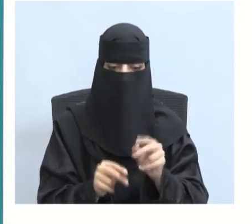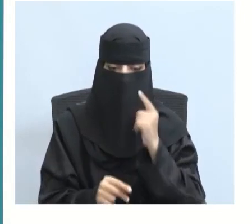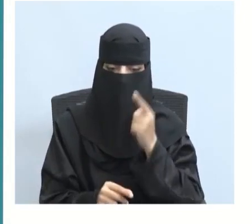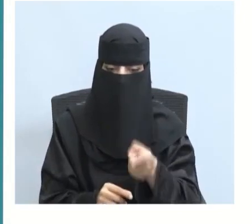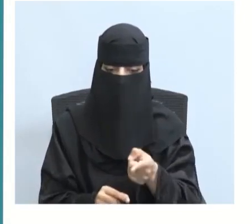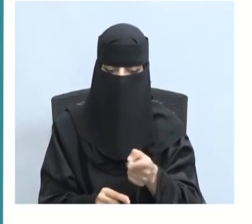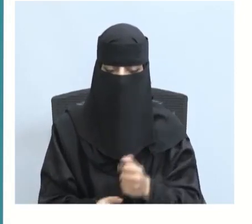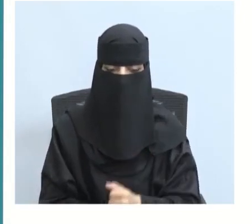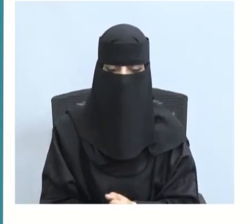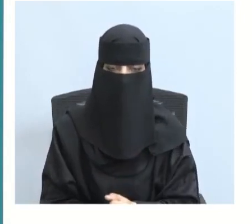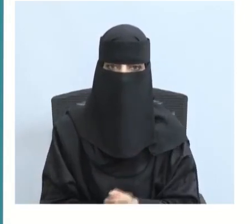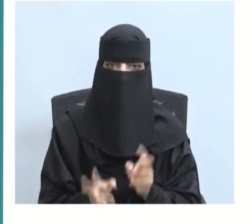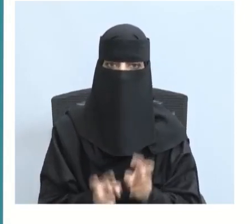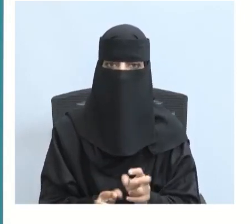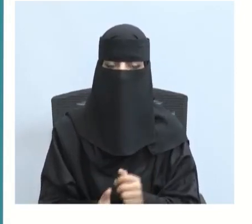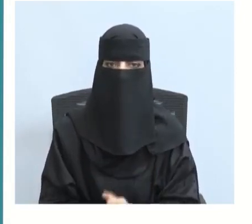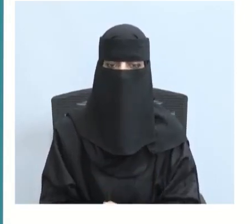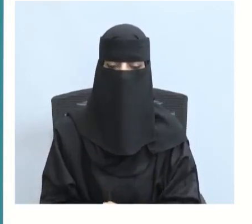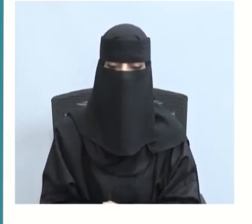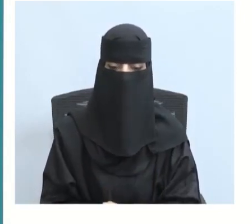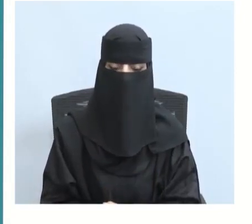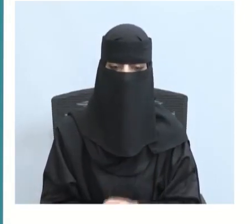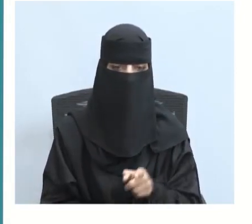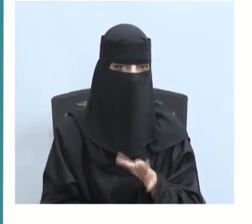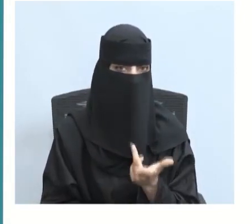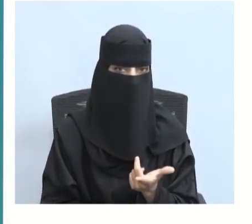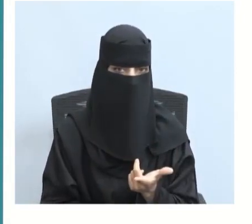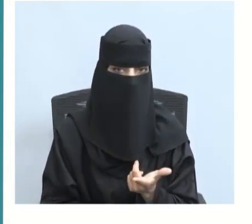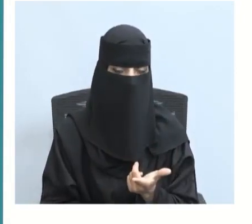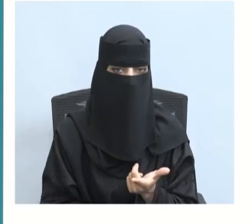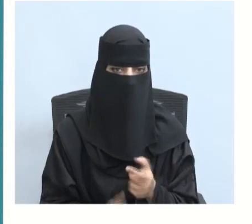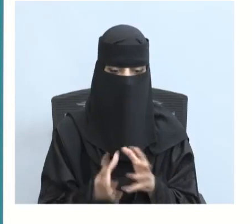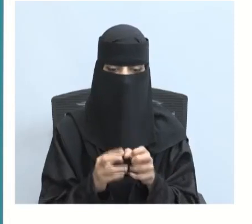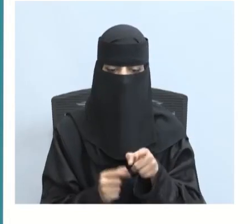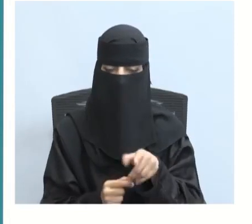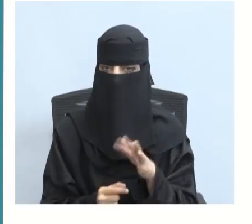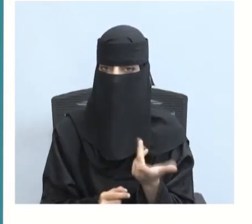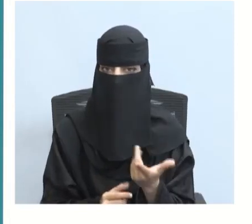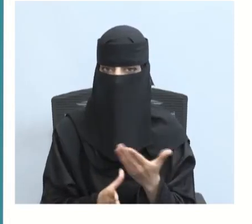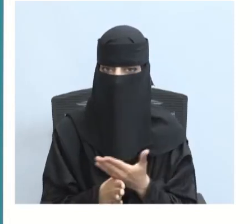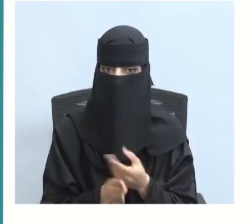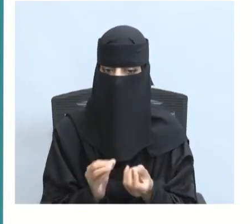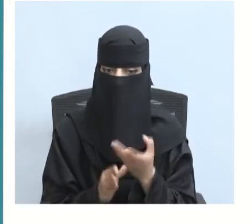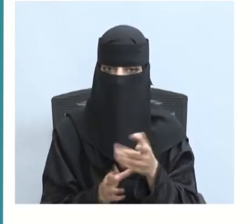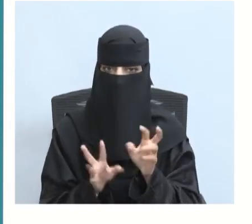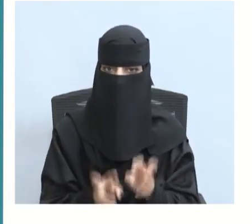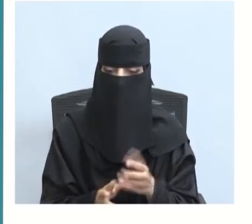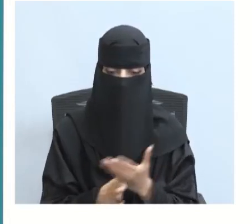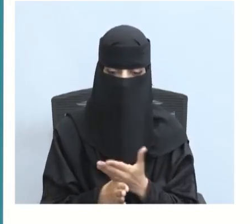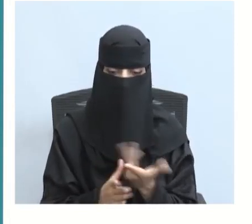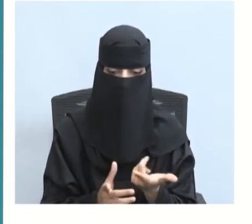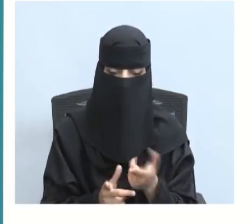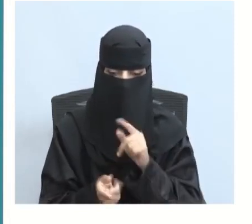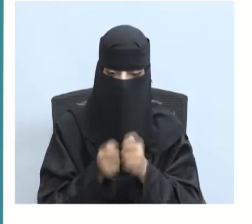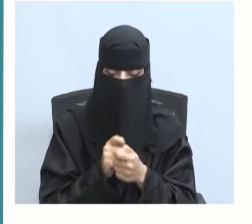كهذا ثم يتوقف ما هذا ما هو تفسيركم لذلك